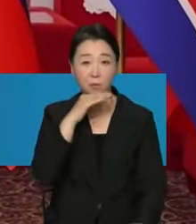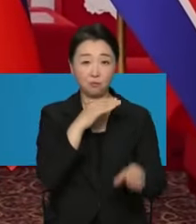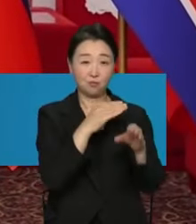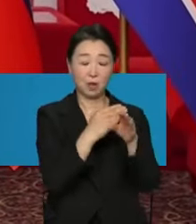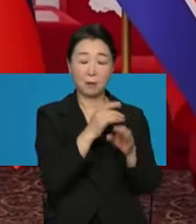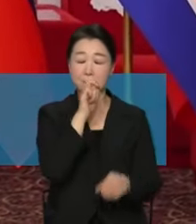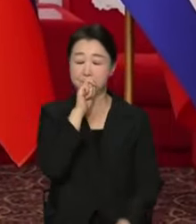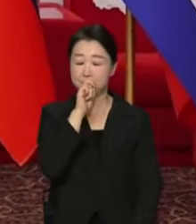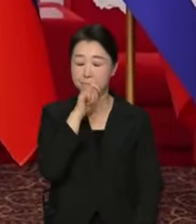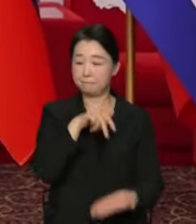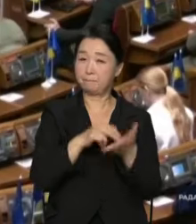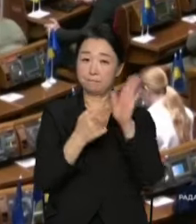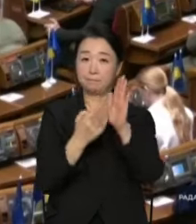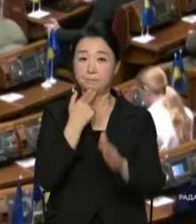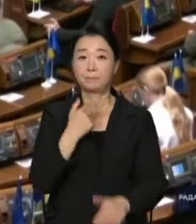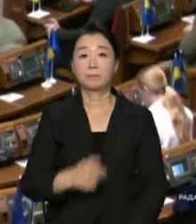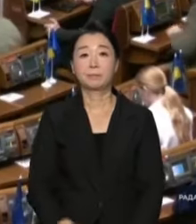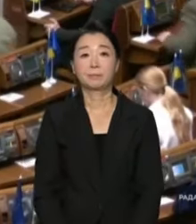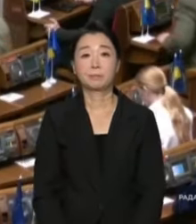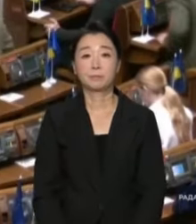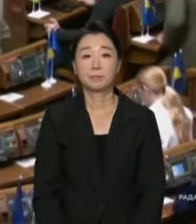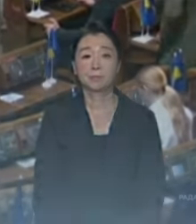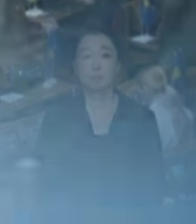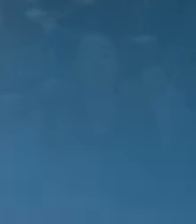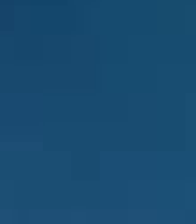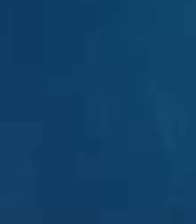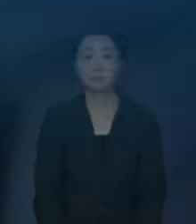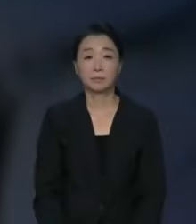역시 아무런 입장을 내지 않고 있습니다.